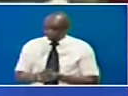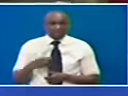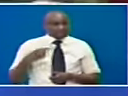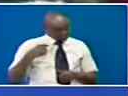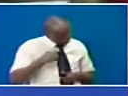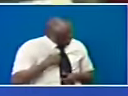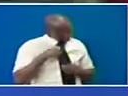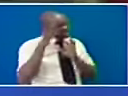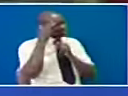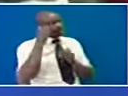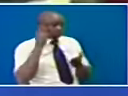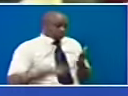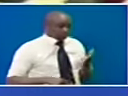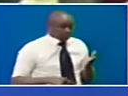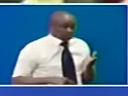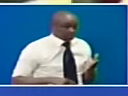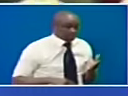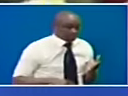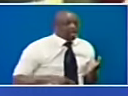kuna wale ambao